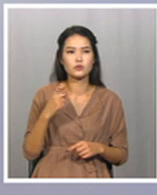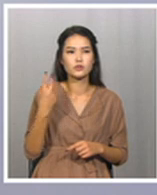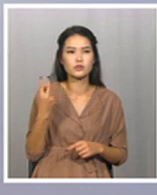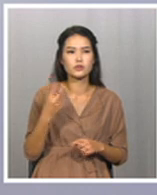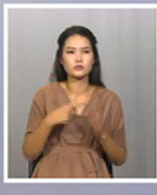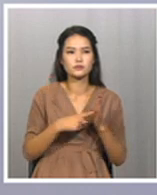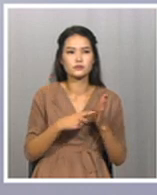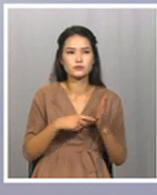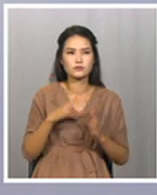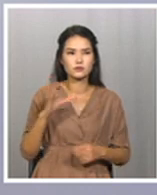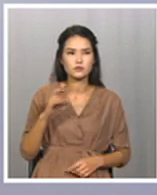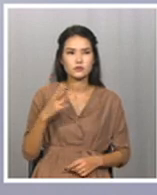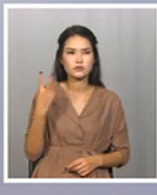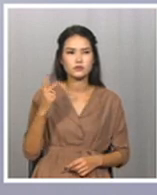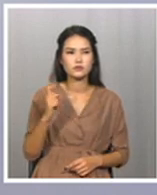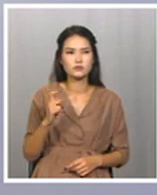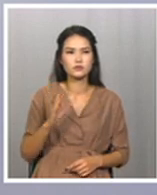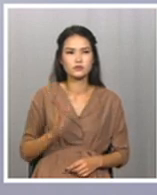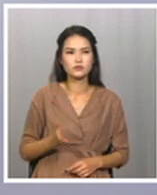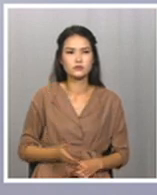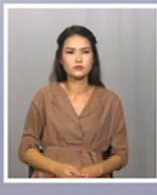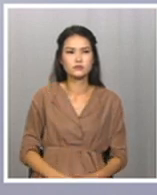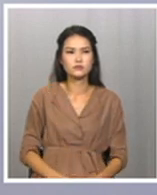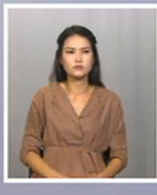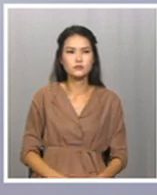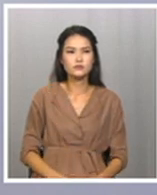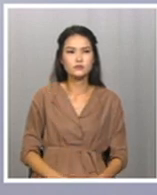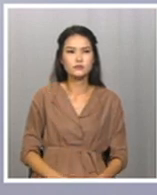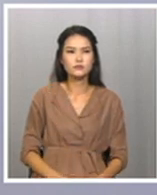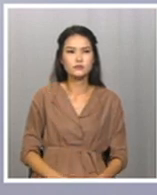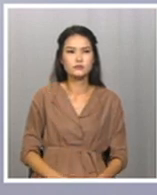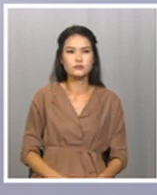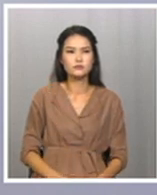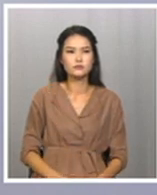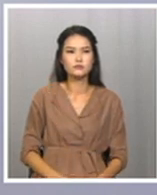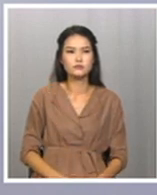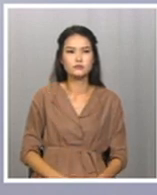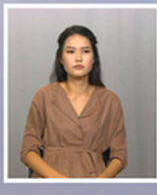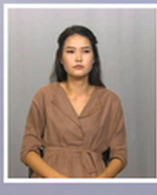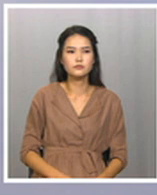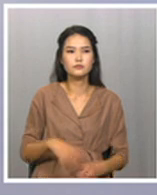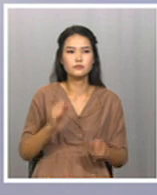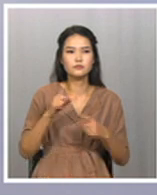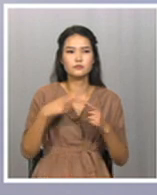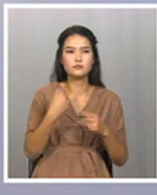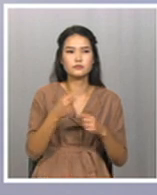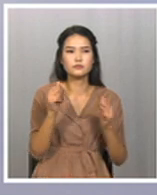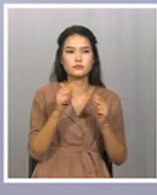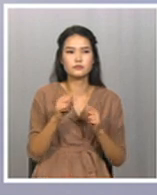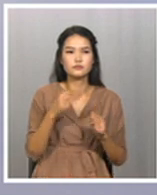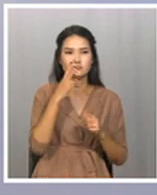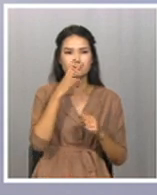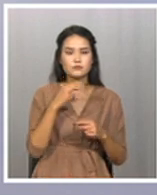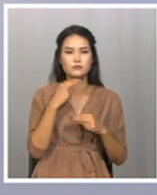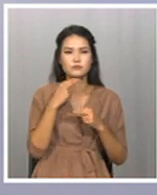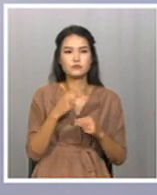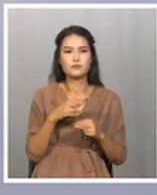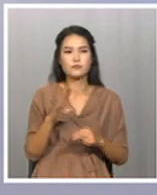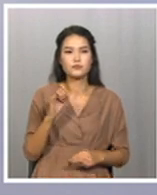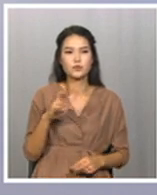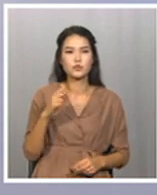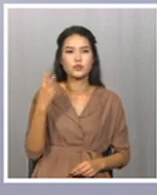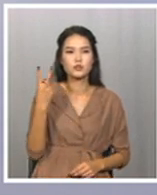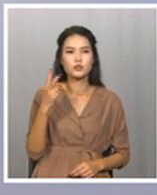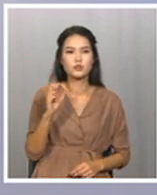x-ті бөлеміз синус квадрат x-ке. Бұл жерде бөлшектің бөлімінен назар аударыңыздар. Синус квадрат